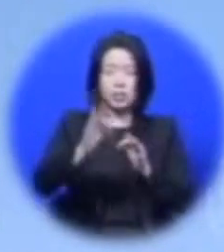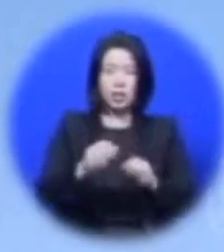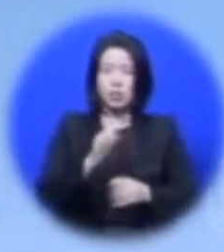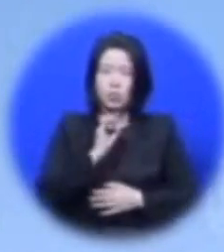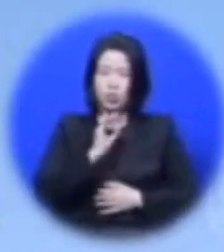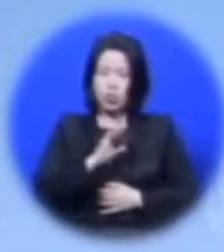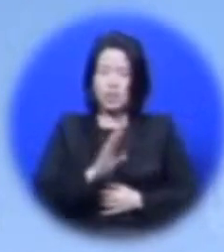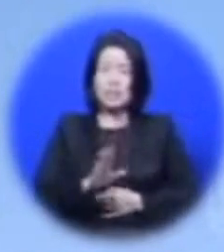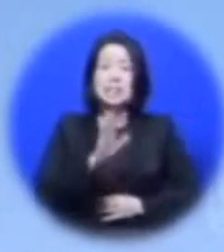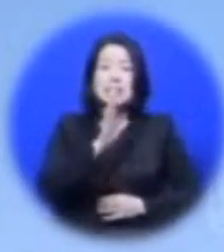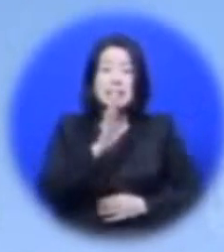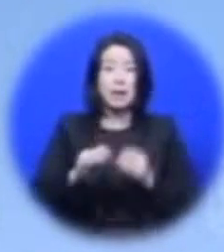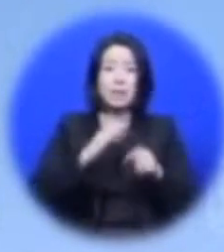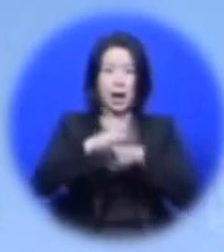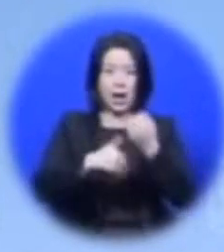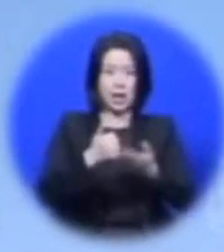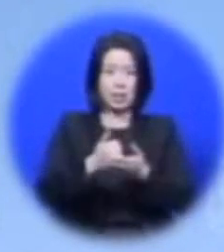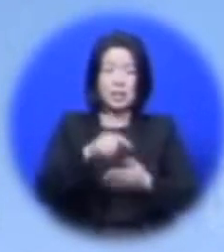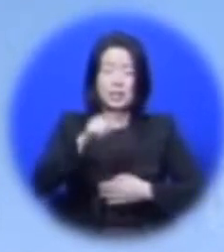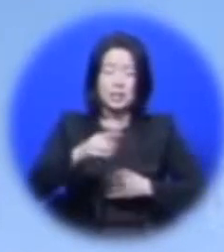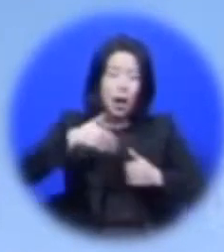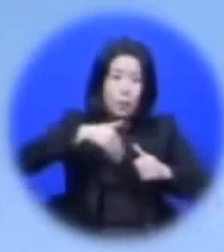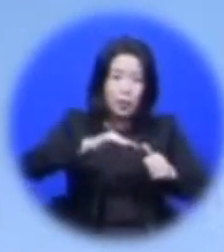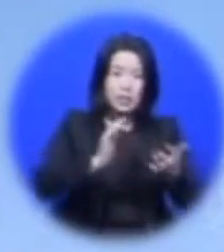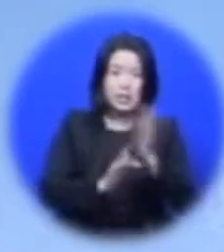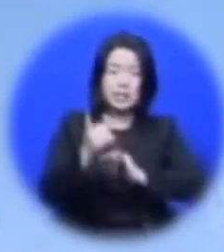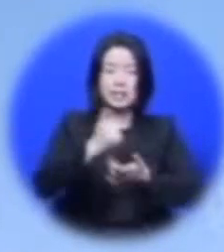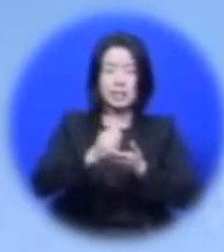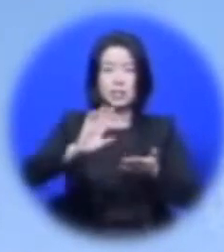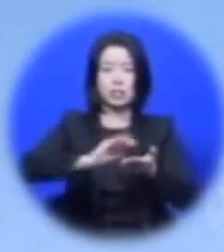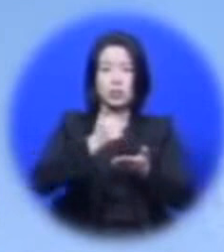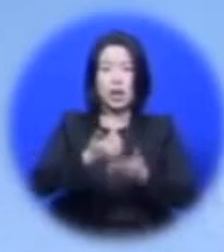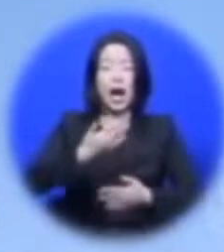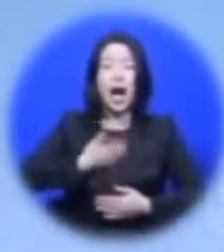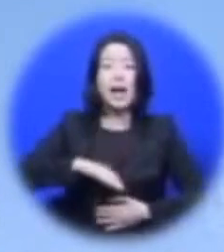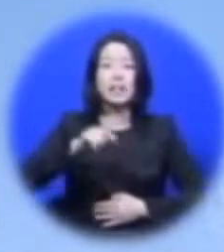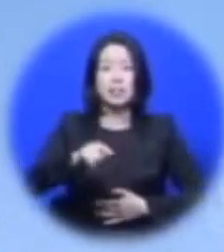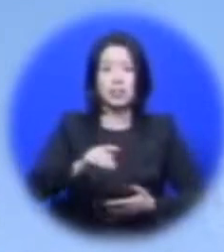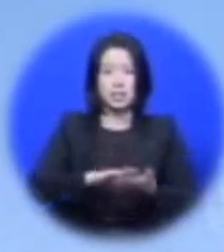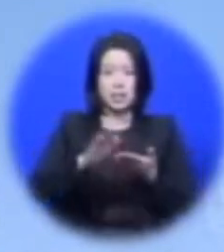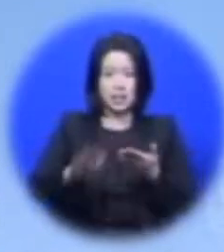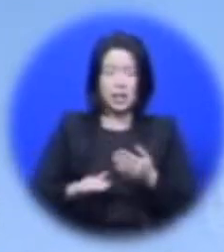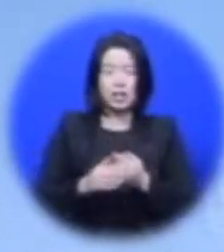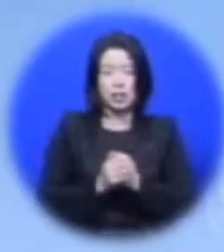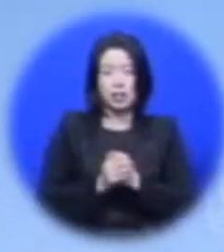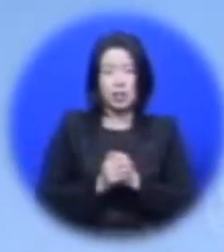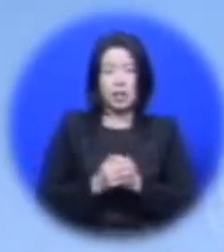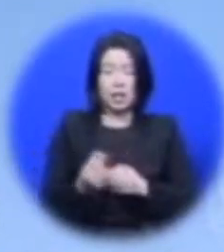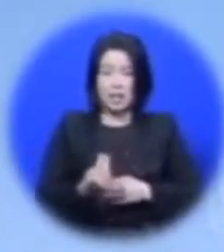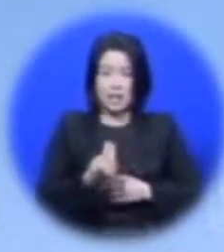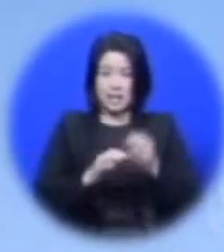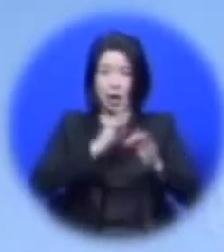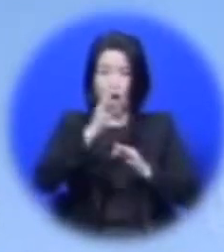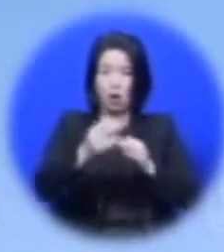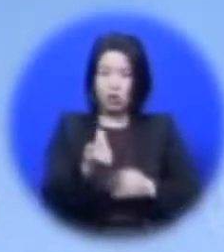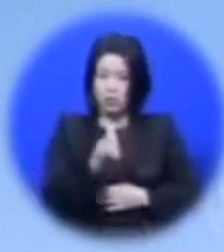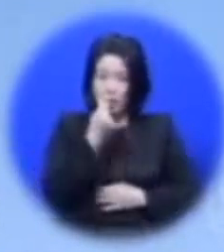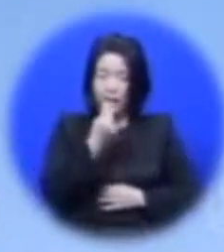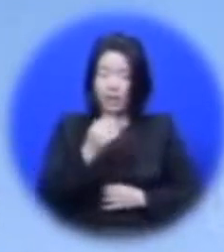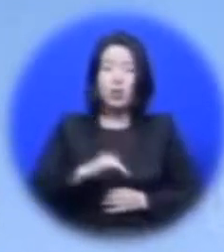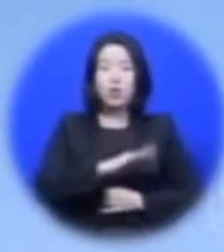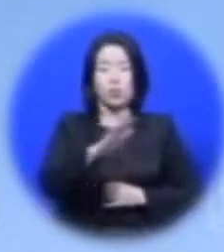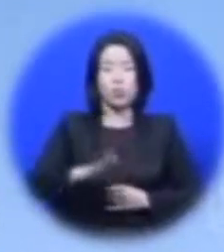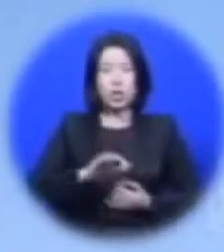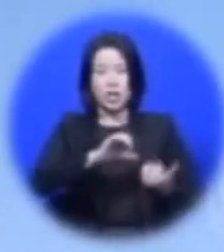하나님과 그가 보내신 자 예수 그리스도를 아는 것이니이다. 그래서 여러분 영생은요 우리가 죽고